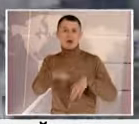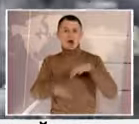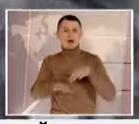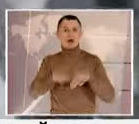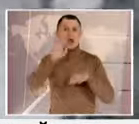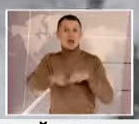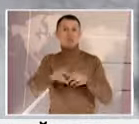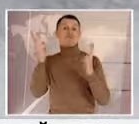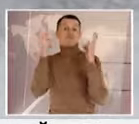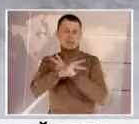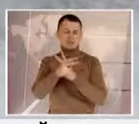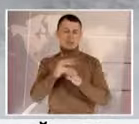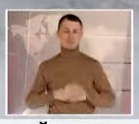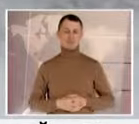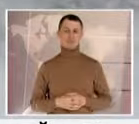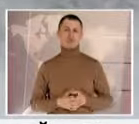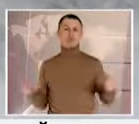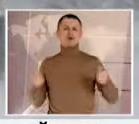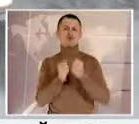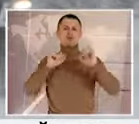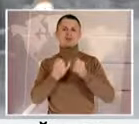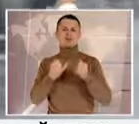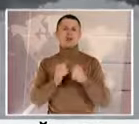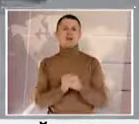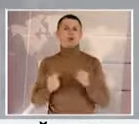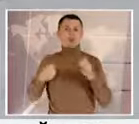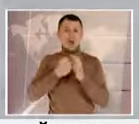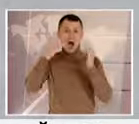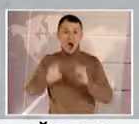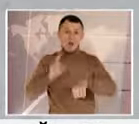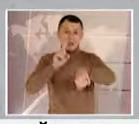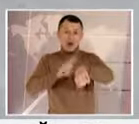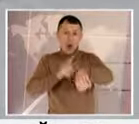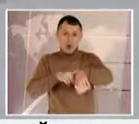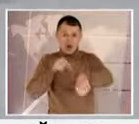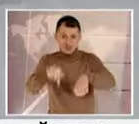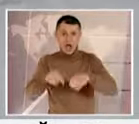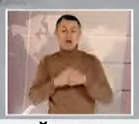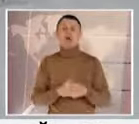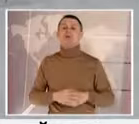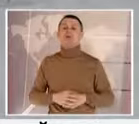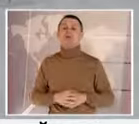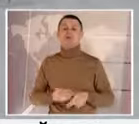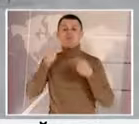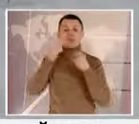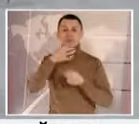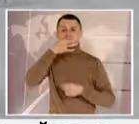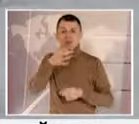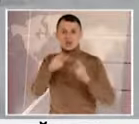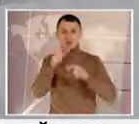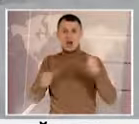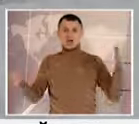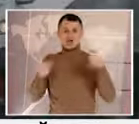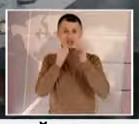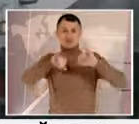pedala de accelerație. Accidente s-au produs deja până la această oră. Vă amintim despre un